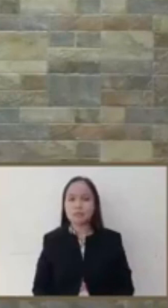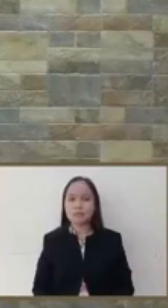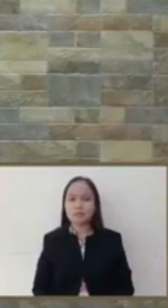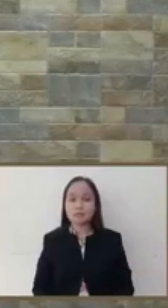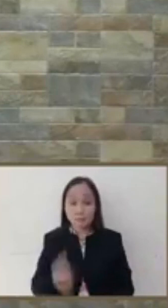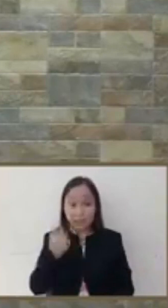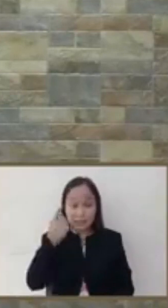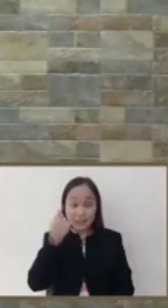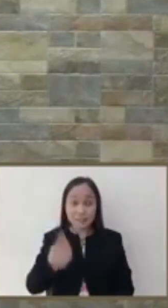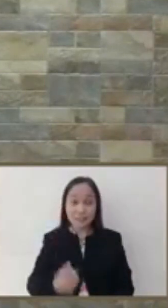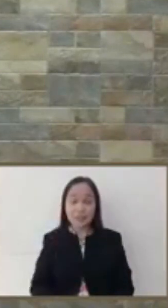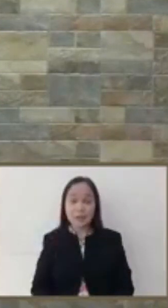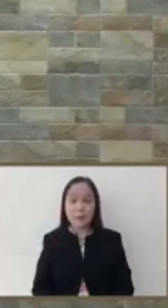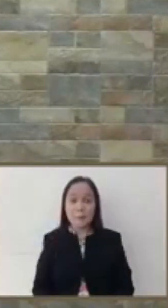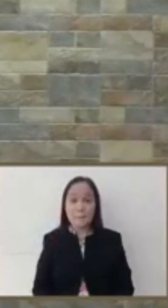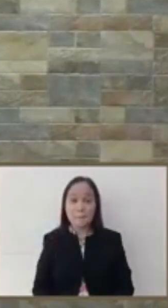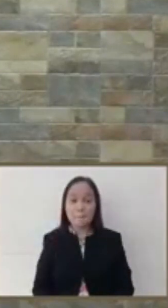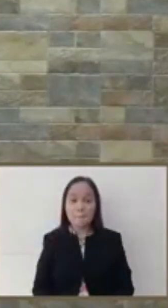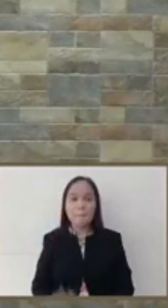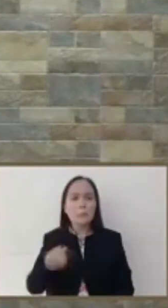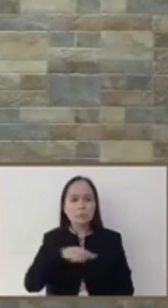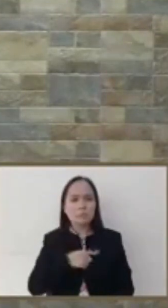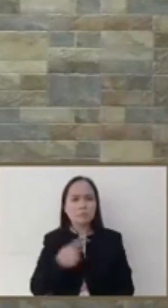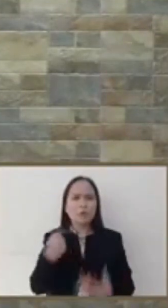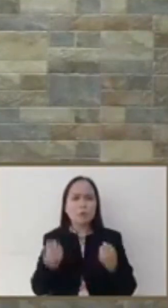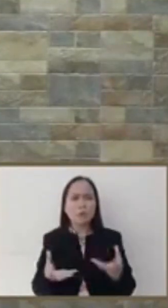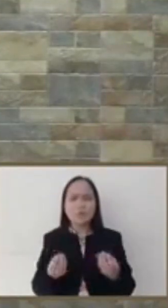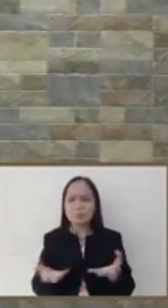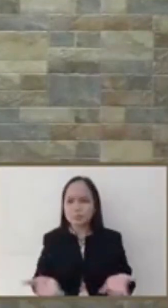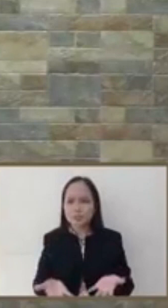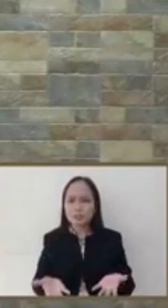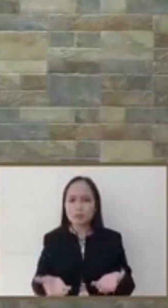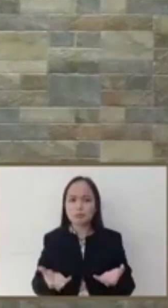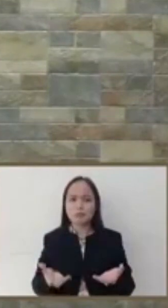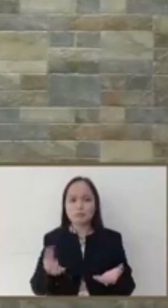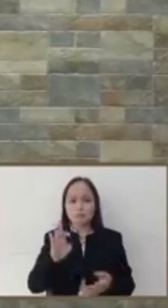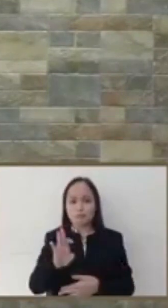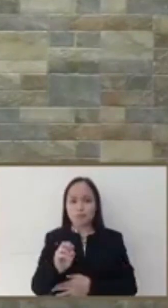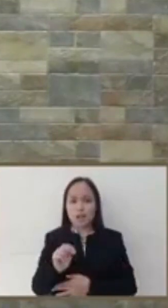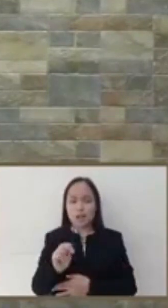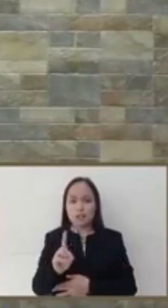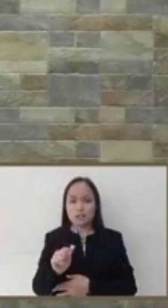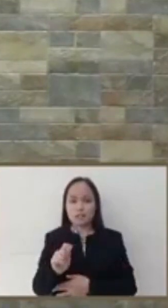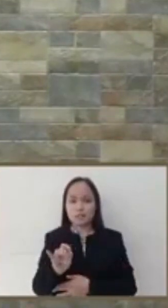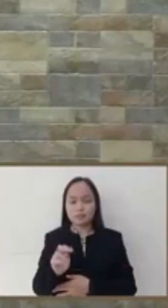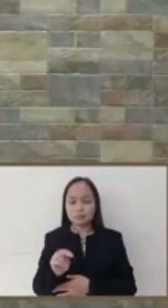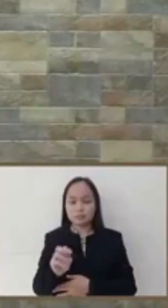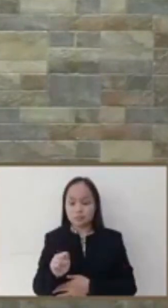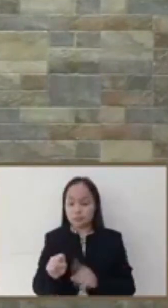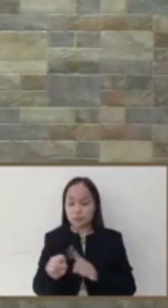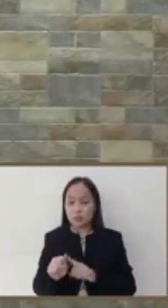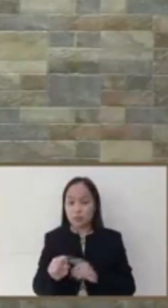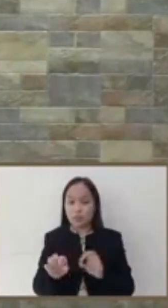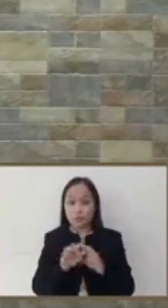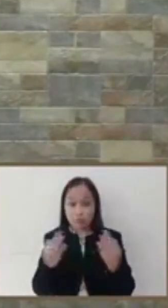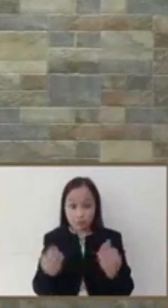You understand? Marami po tayong tinatawag dito mga foundations. Tumutulong din po sila sa mga tao, mga kapatid. Pero